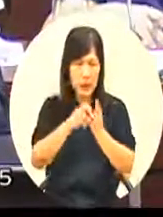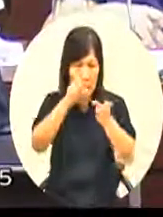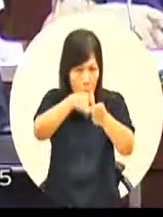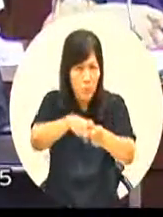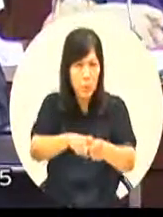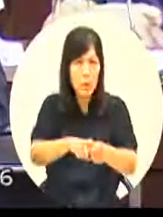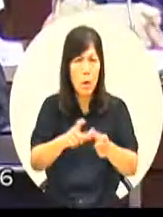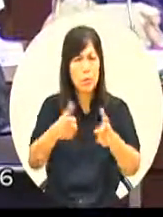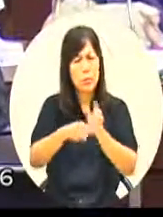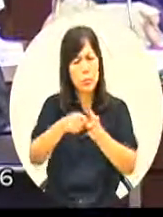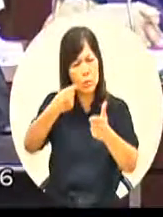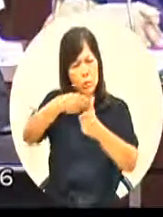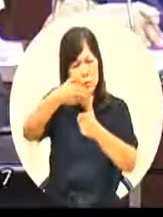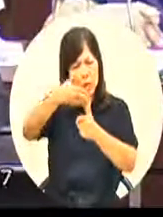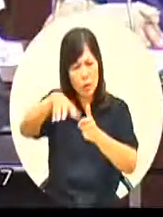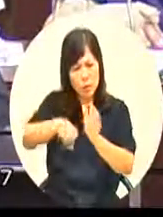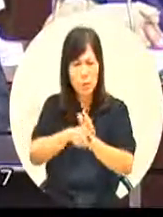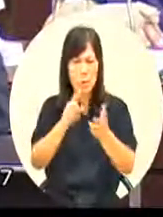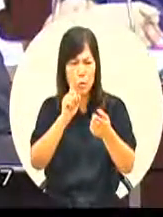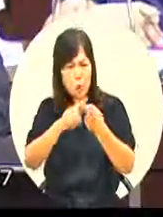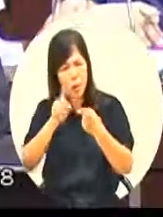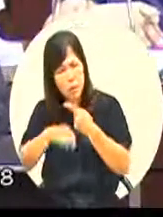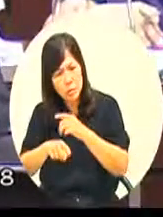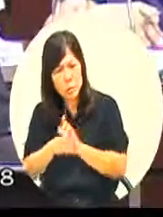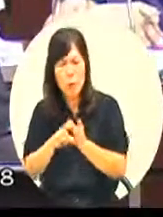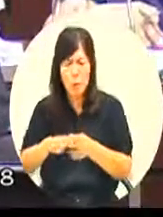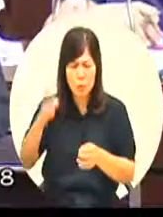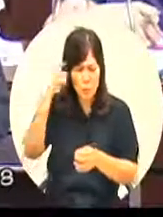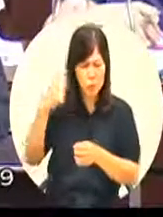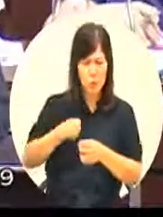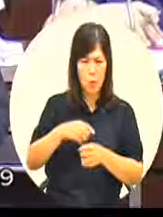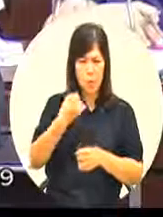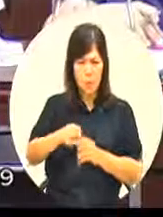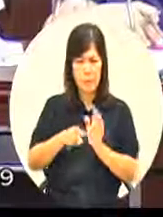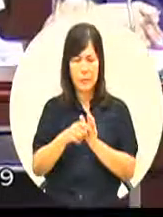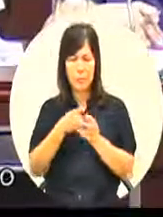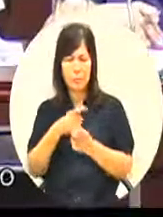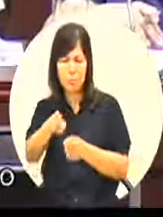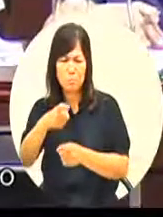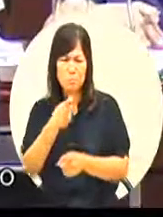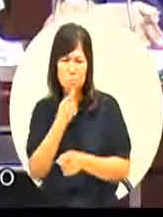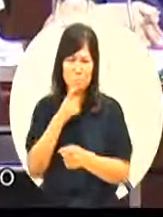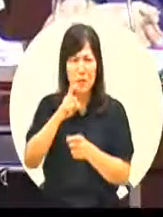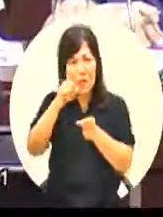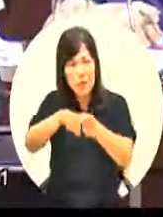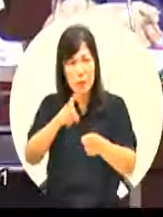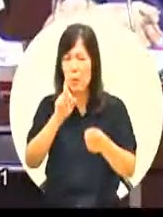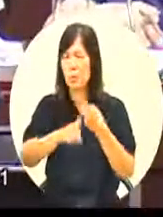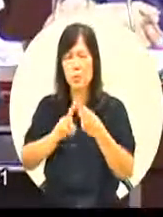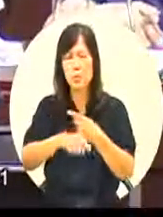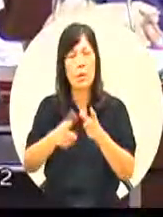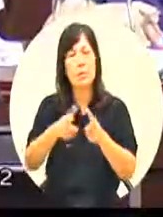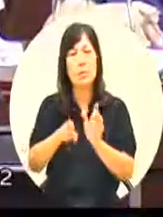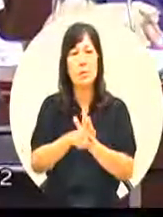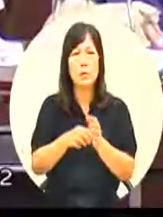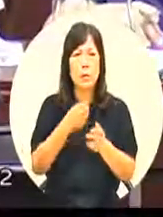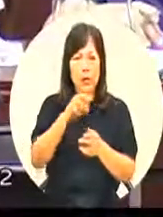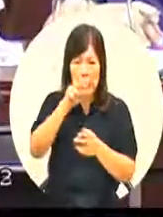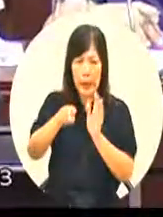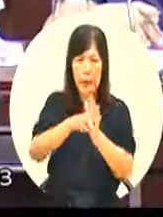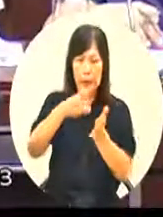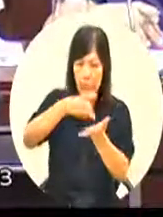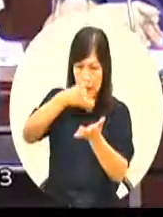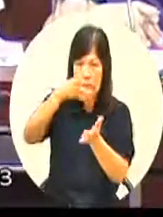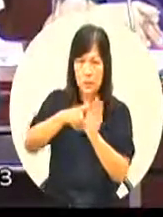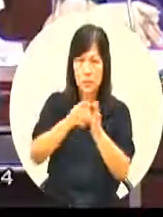是说教育局对于说人家评比我们不好就去质疑他的客观的指标，但是你看这个三次的这个评